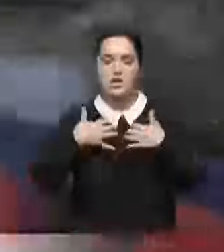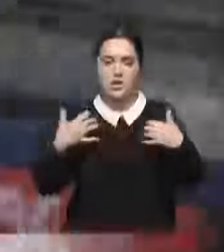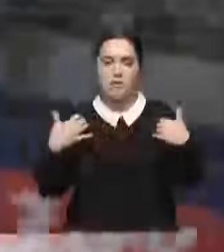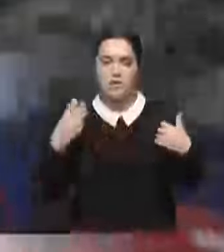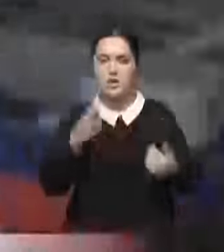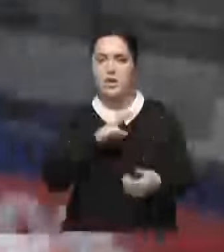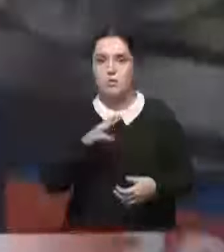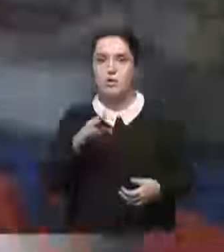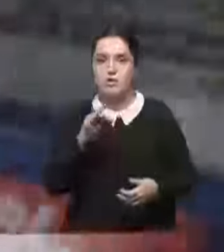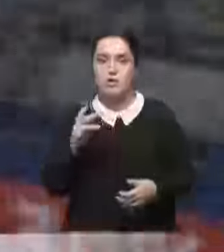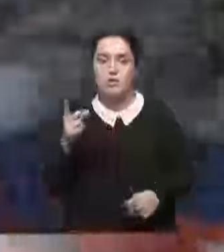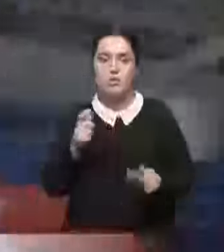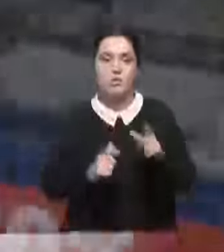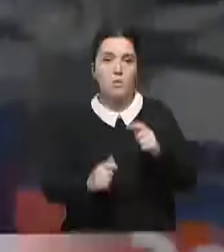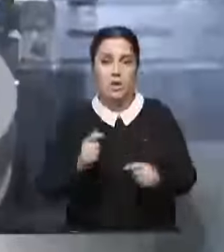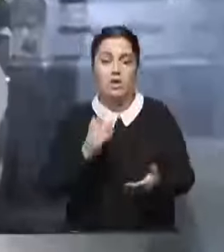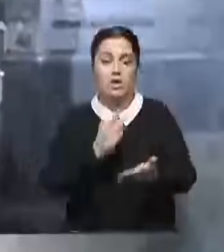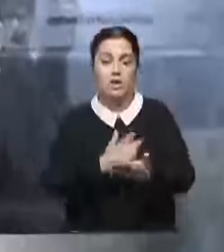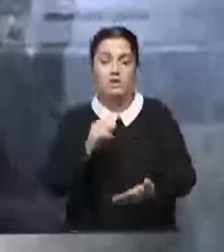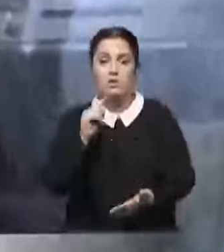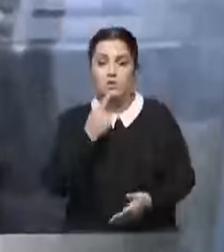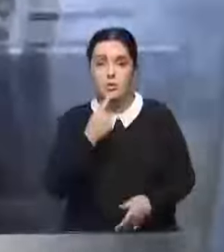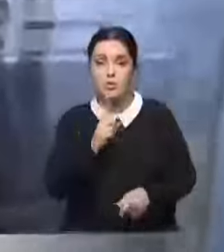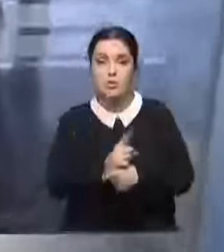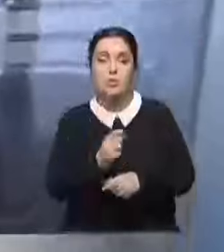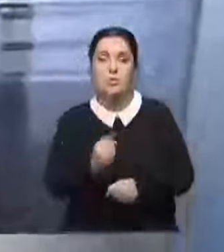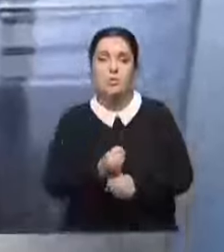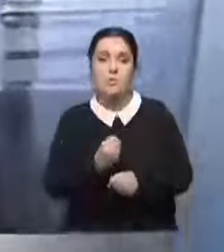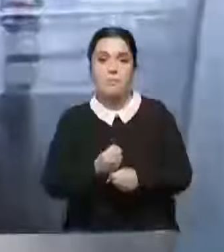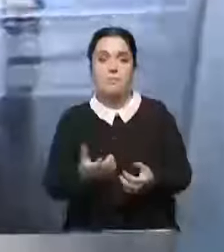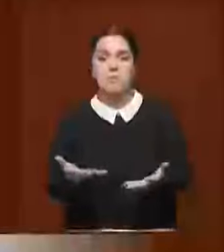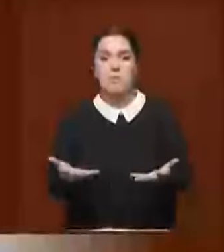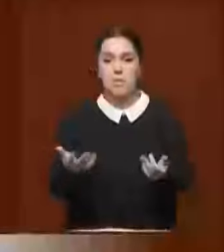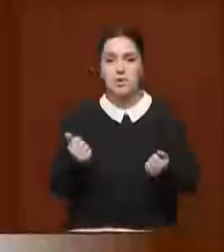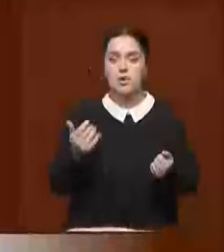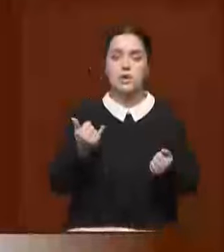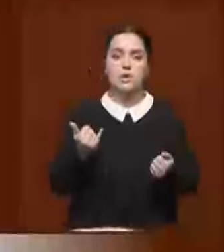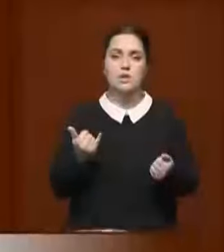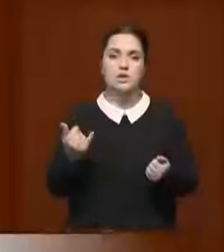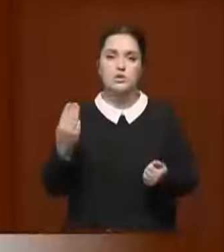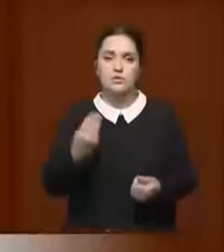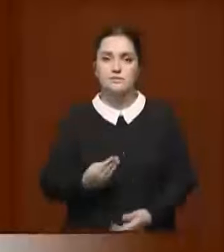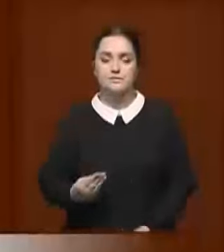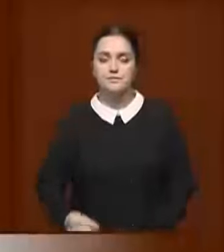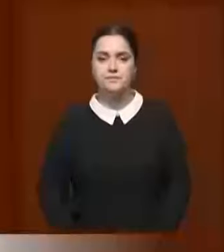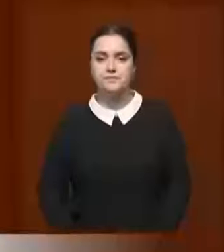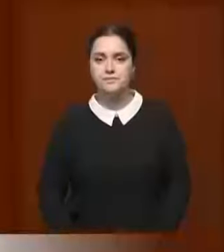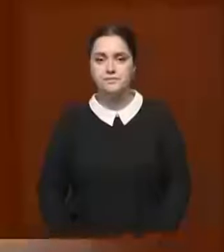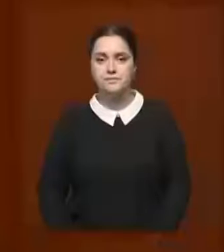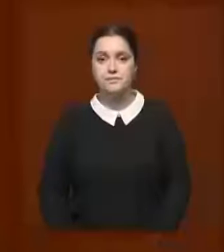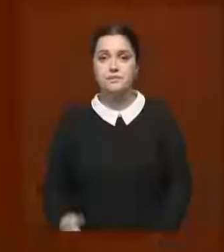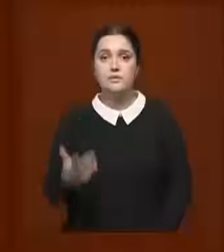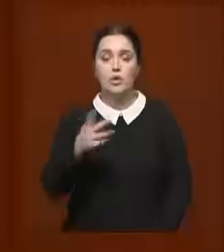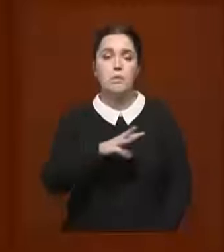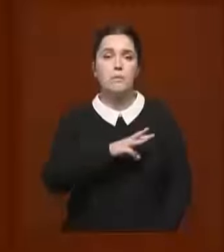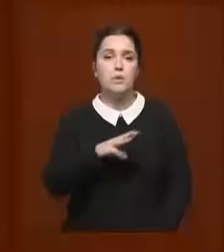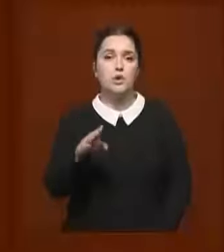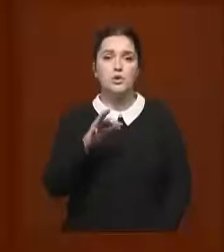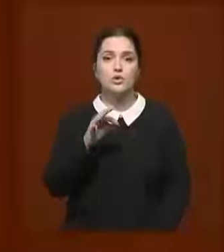тонн молока. Впрочем, есть сложности не только с переработкой полученных надоев, но и шкур. Из 3,5 миллионов штук шкур КРС